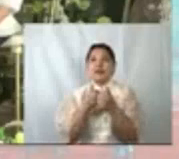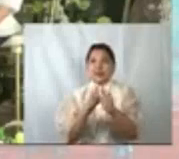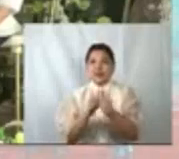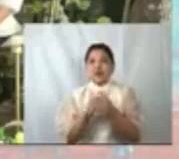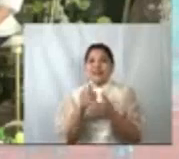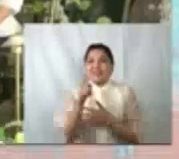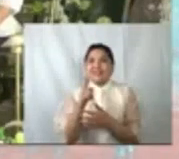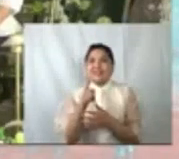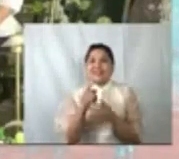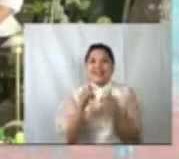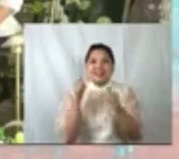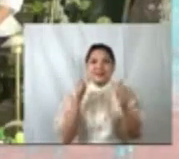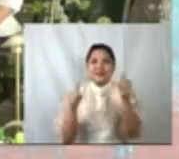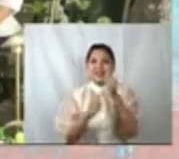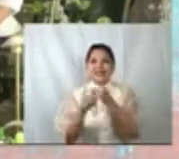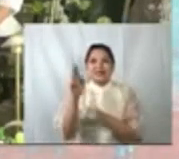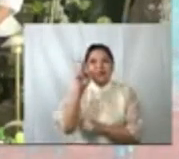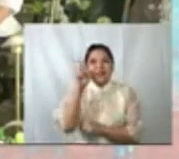No?